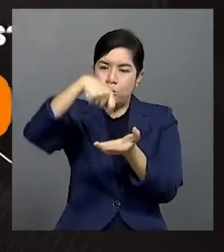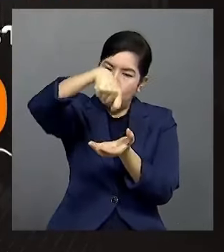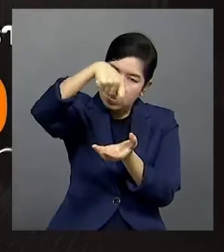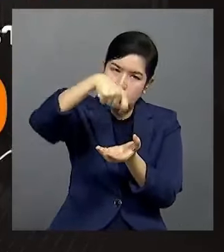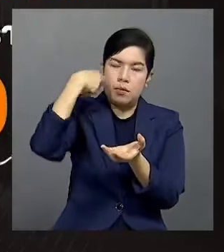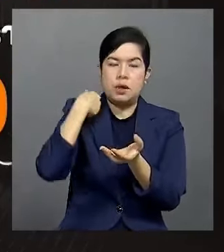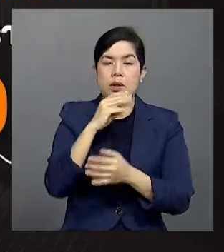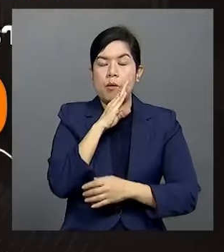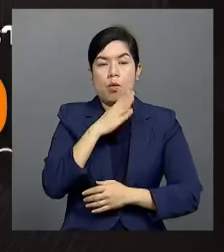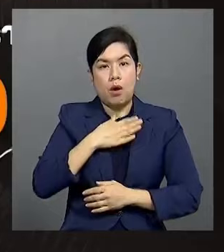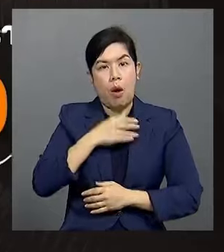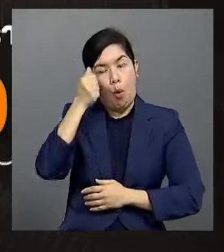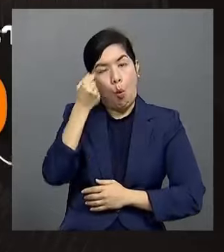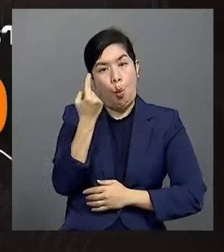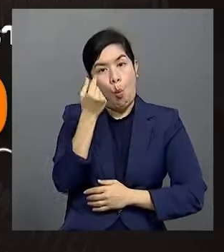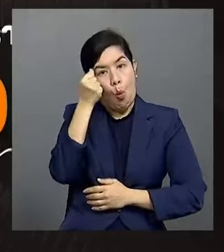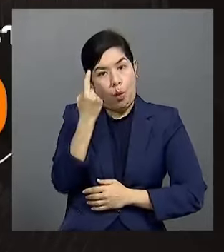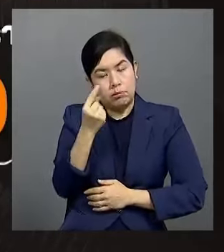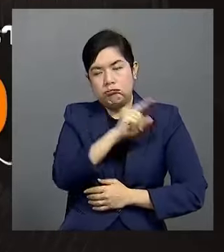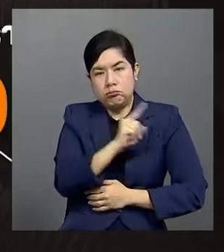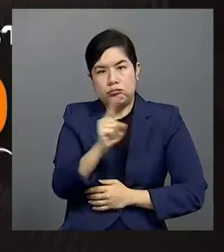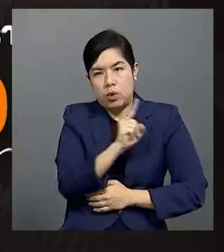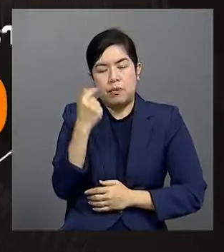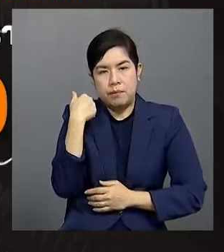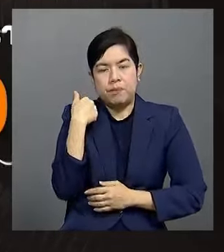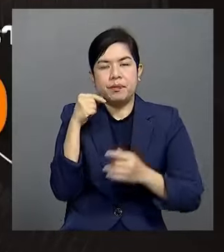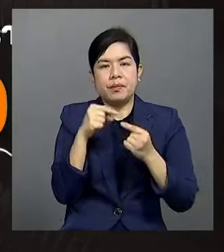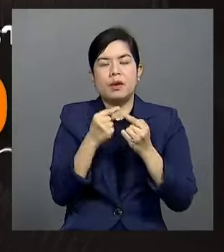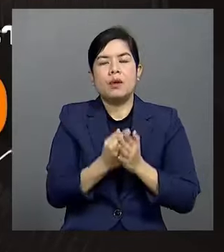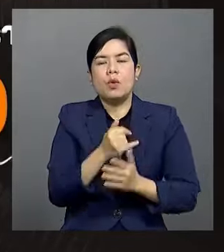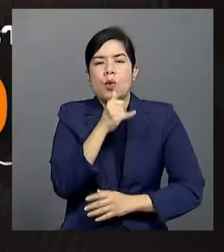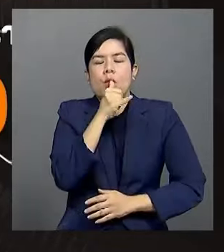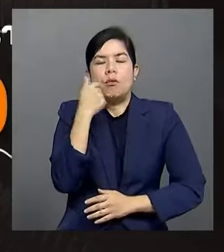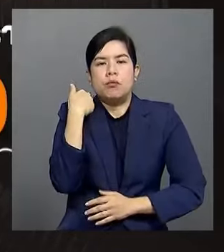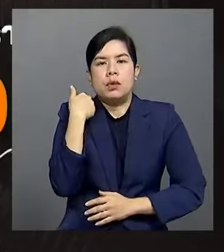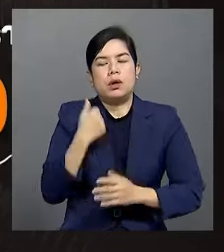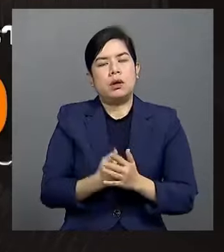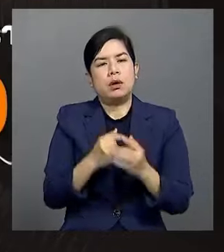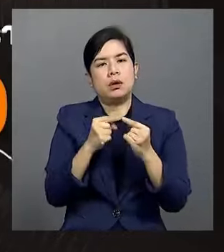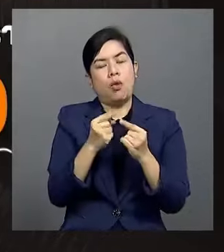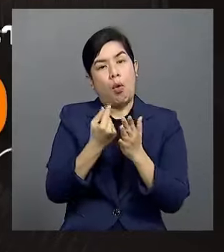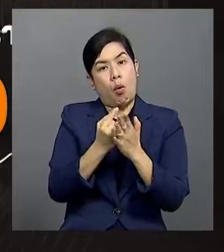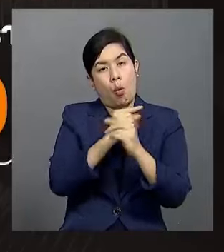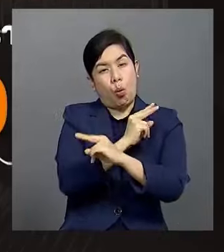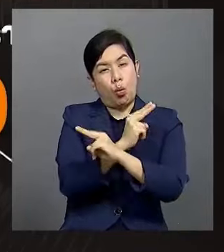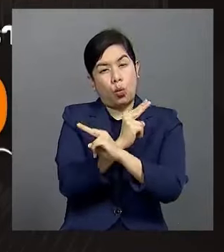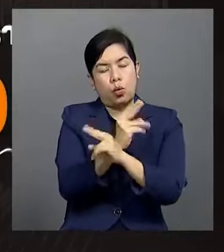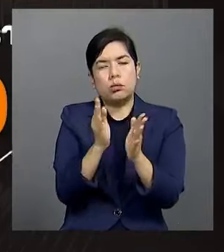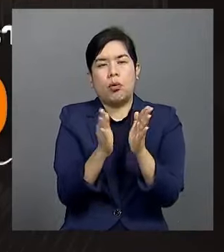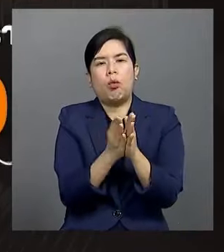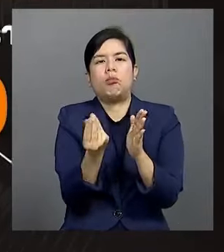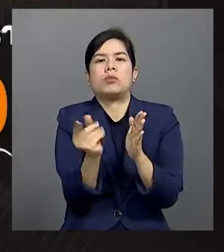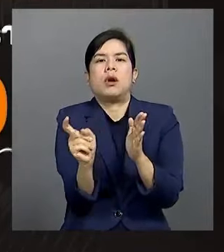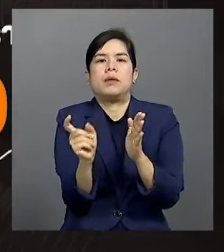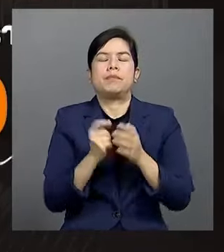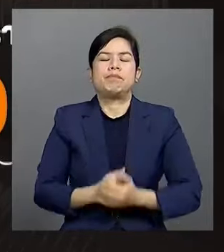เราจะสร้างขยะมากถึง 58,000 ชิ้นต่อคนเราใช้เวลาในการดื่มกาแ